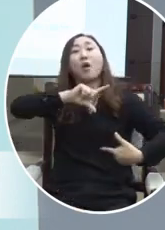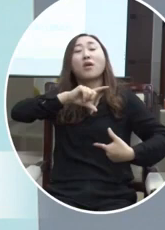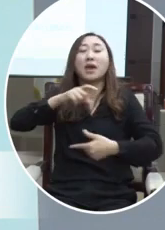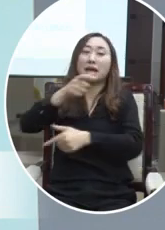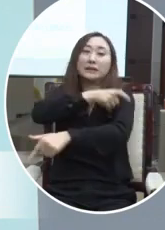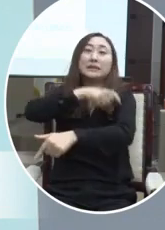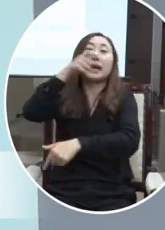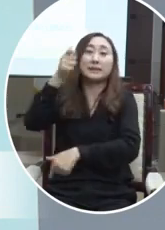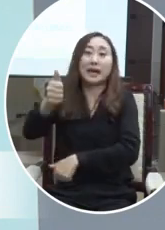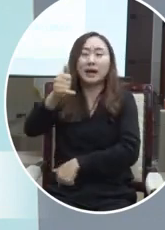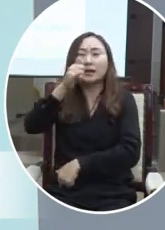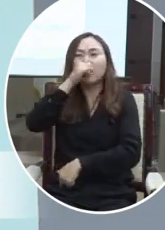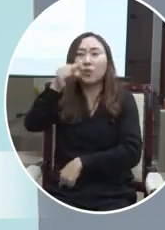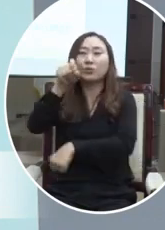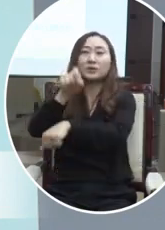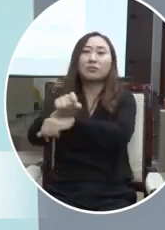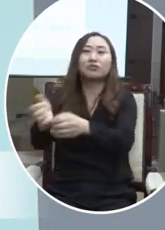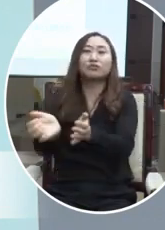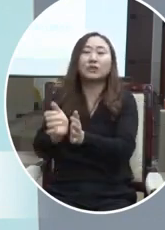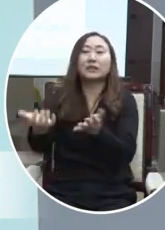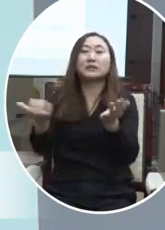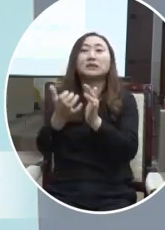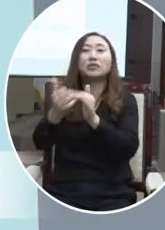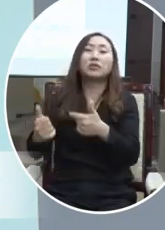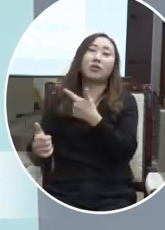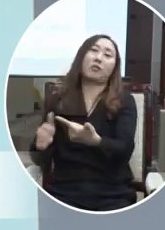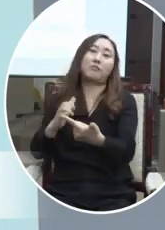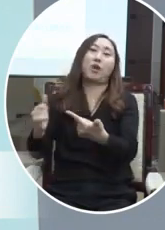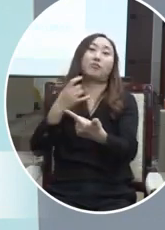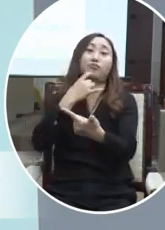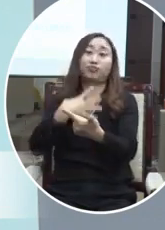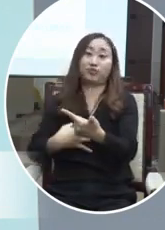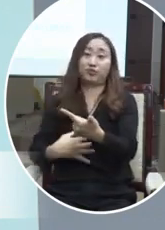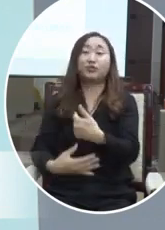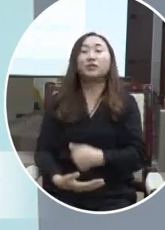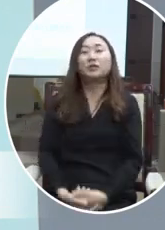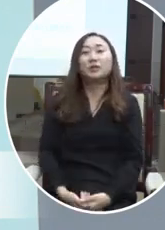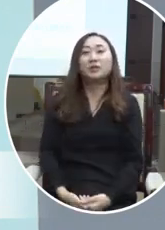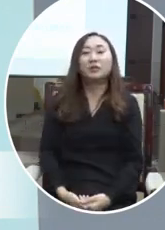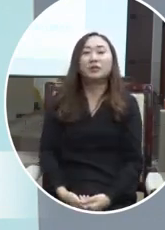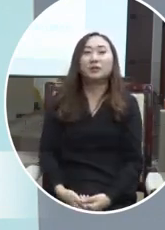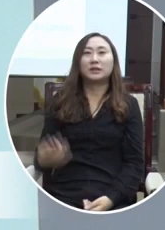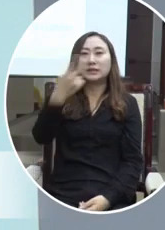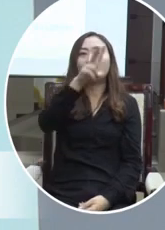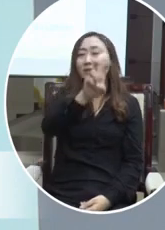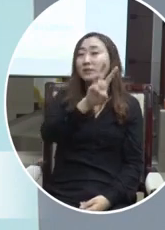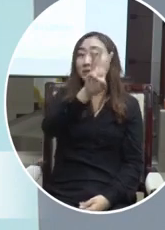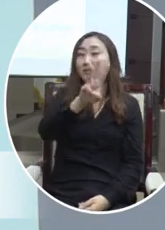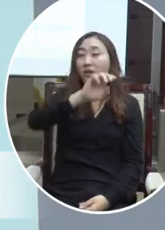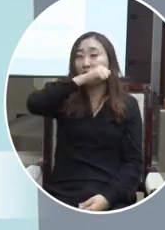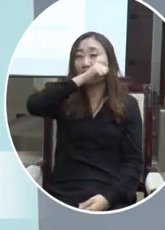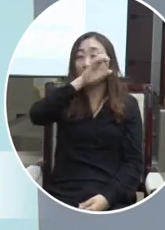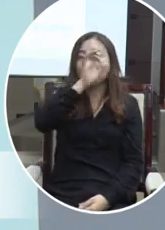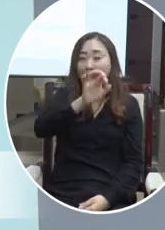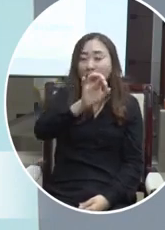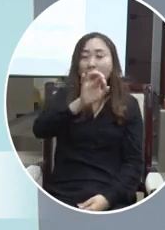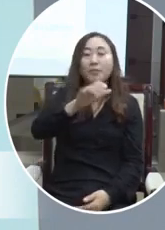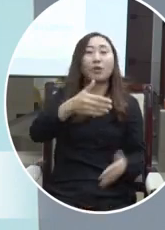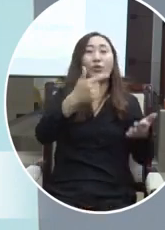명예직 이사장이 있고 사무국의 사무국장 포함 6명의 인력이 있습니다. 2023년 예산서를